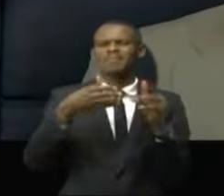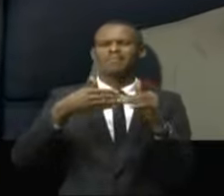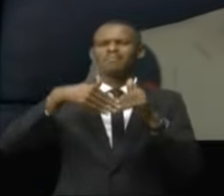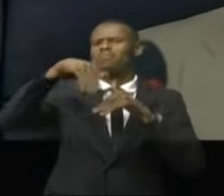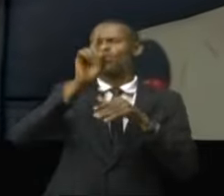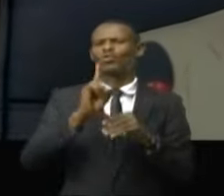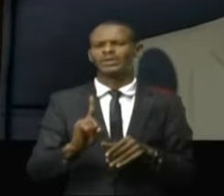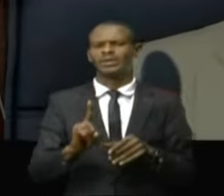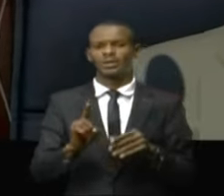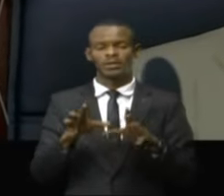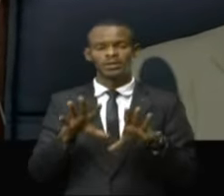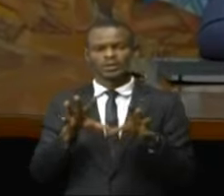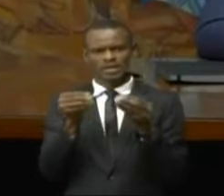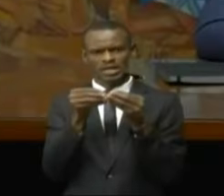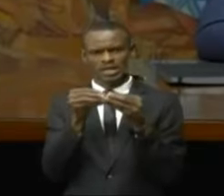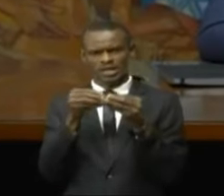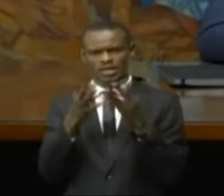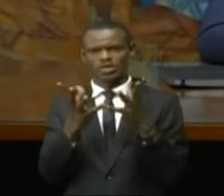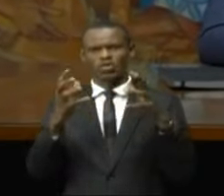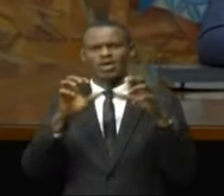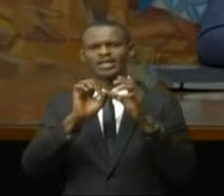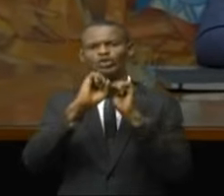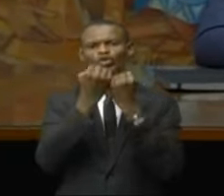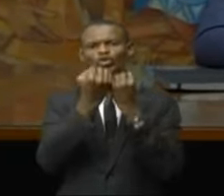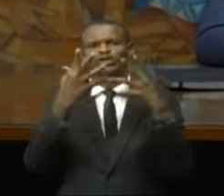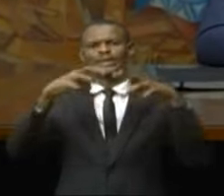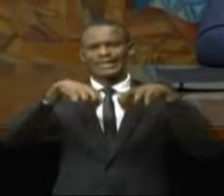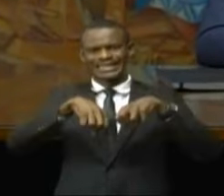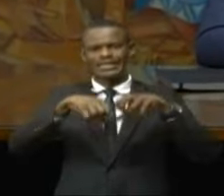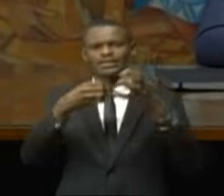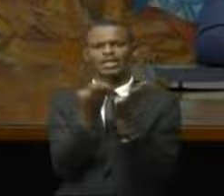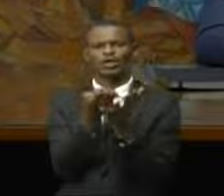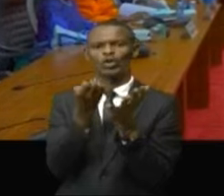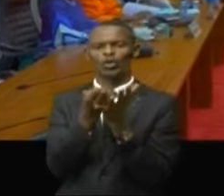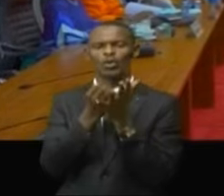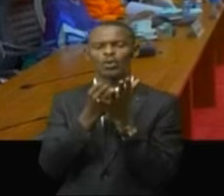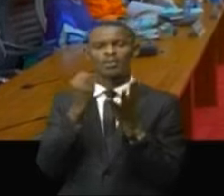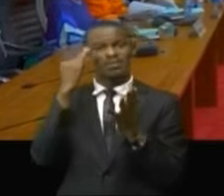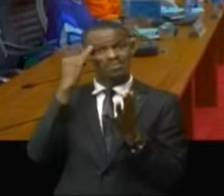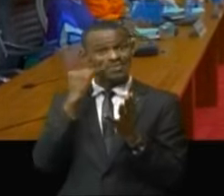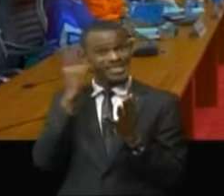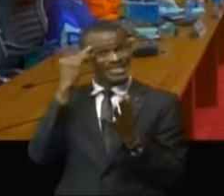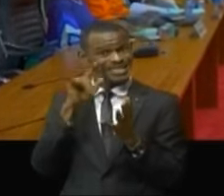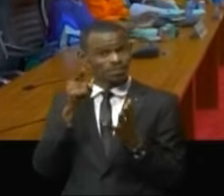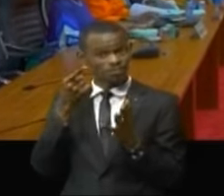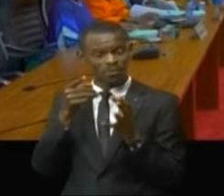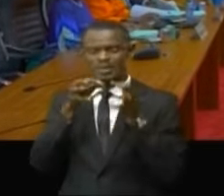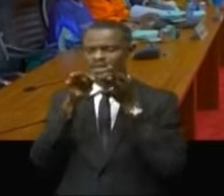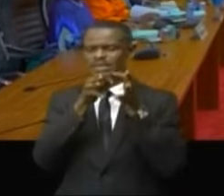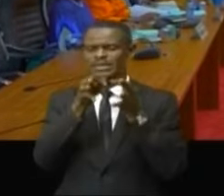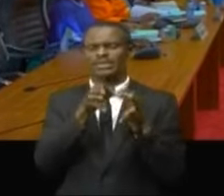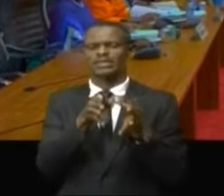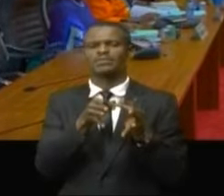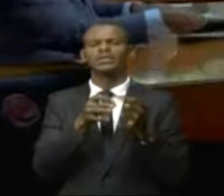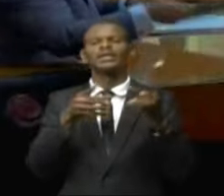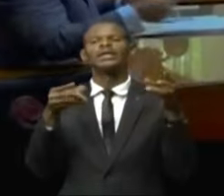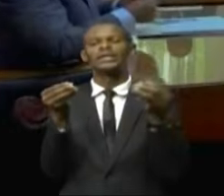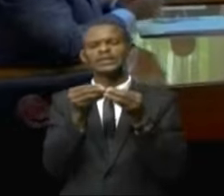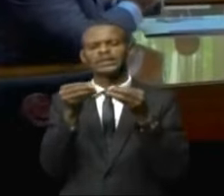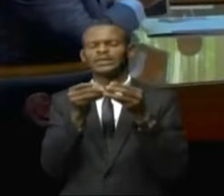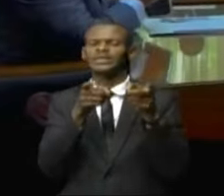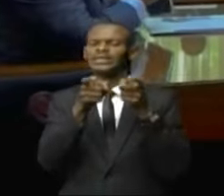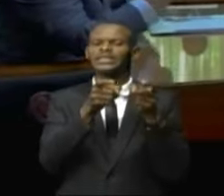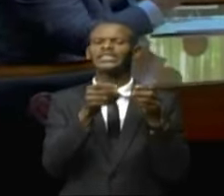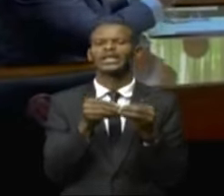chef du gouvernement congolais Samalou Kondé, a convié le ministre des Hydrocarbures à cette rencontre pour échanger autour de